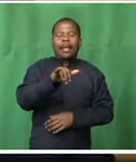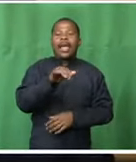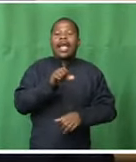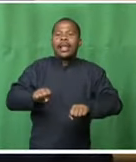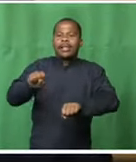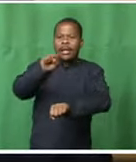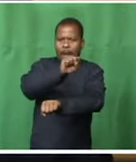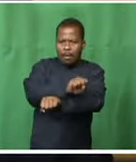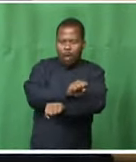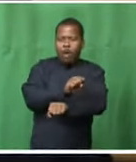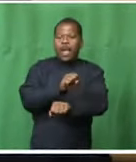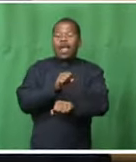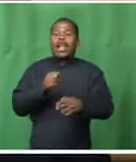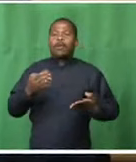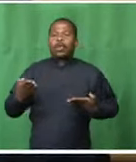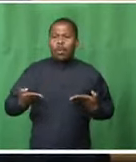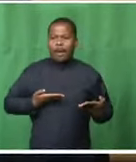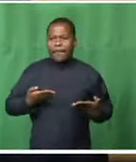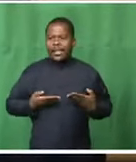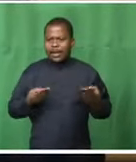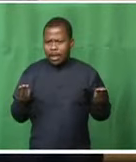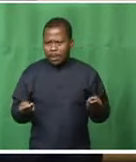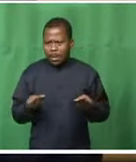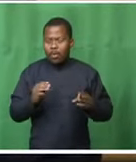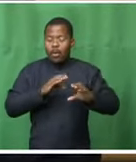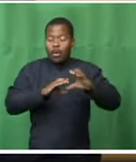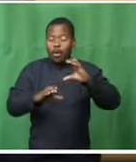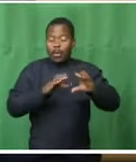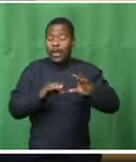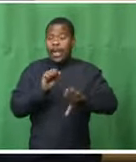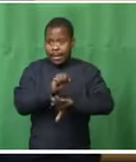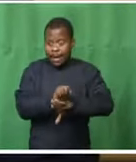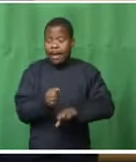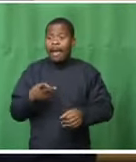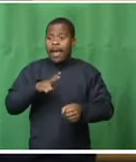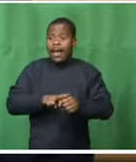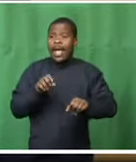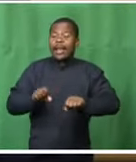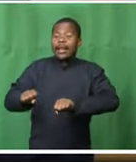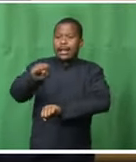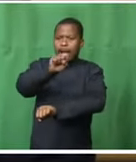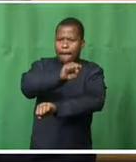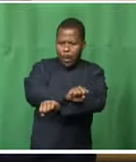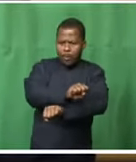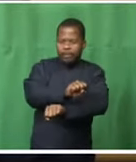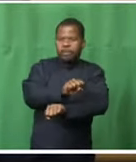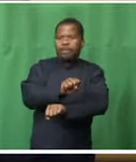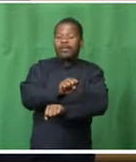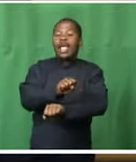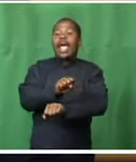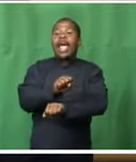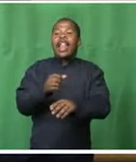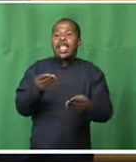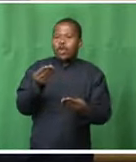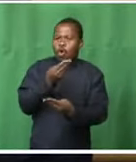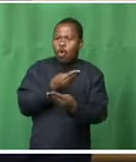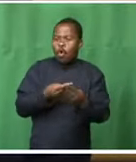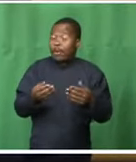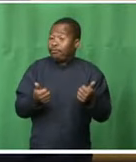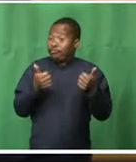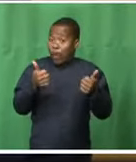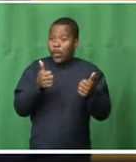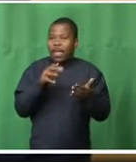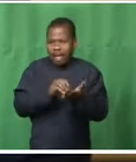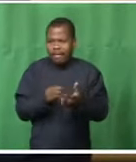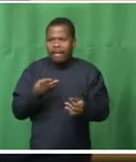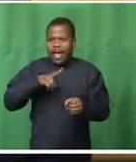ukuthi iSingapore ngelinye lelive emhlabeni umnotho wakhona lohamba kahle kakhulu bosomabhizinisi baningi